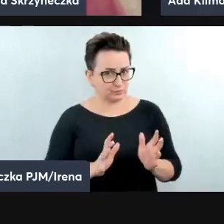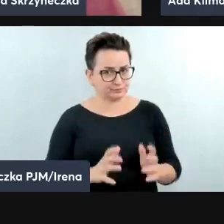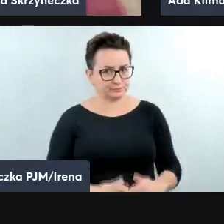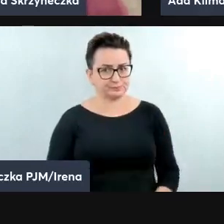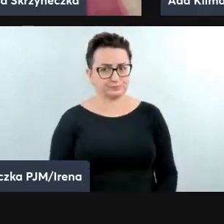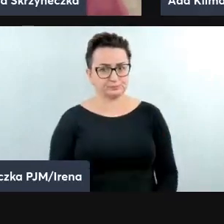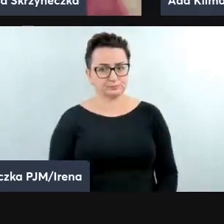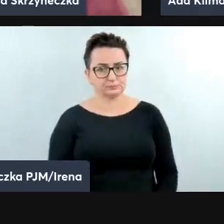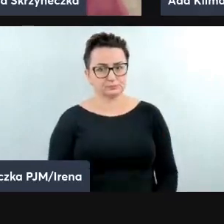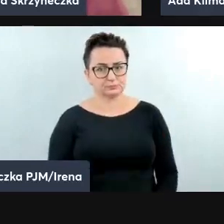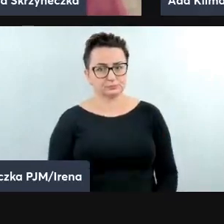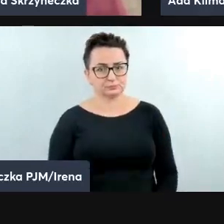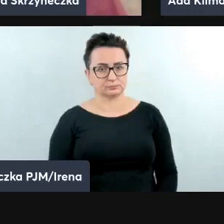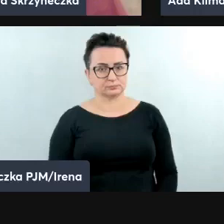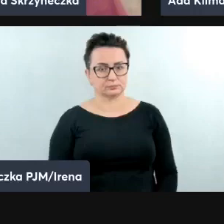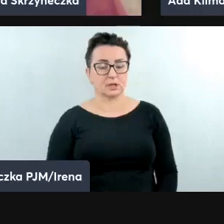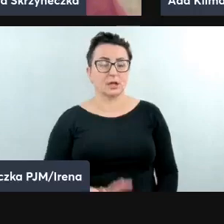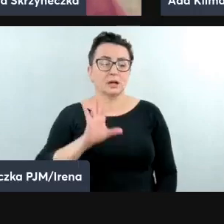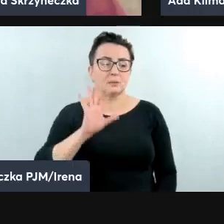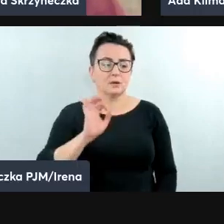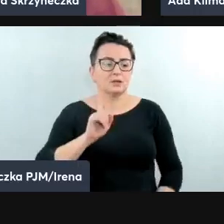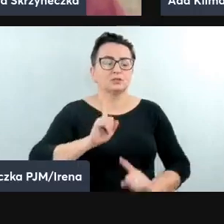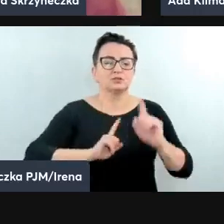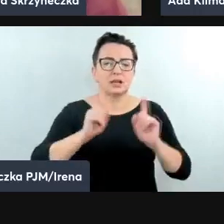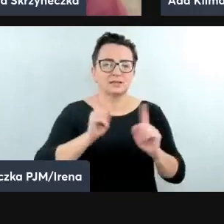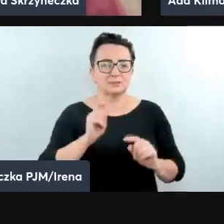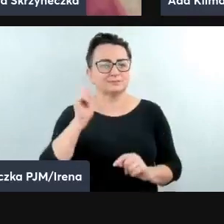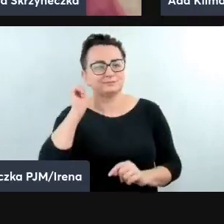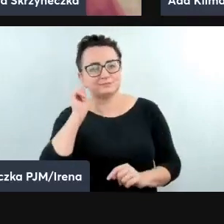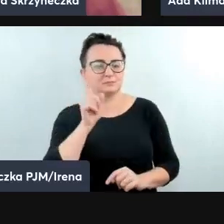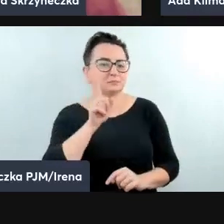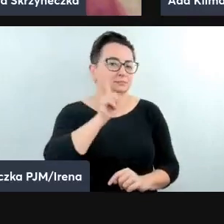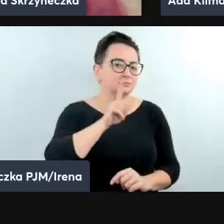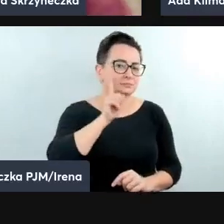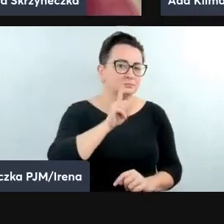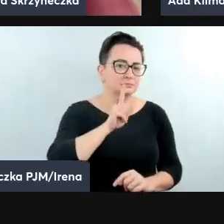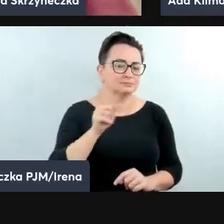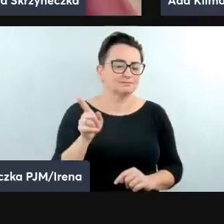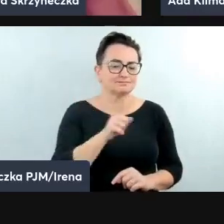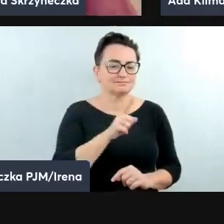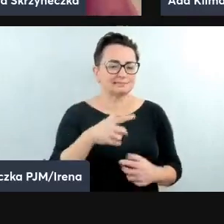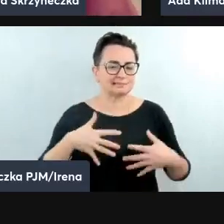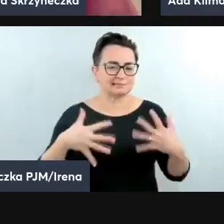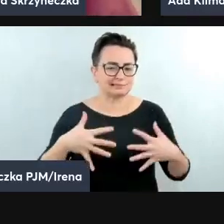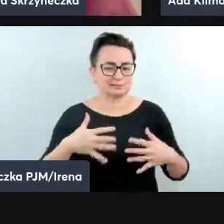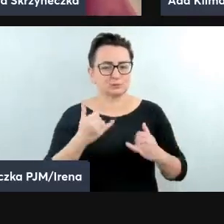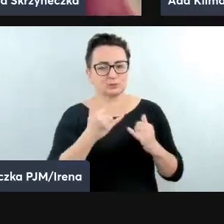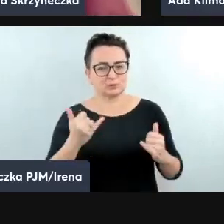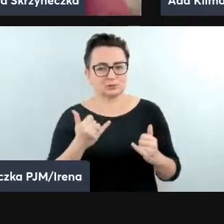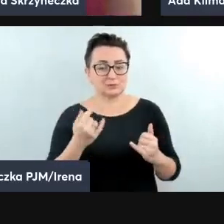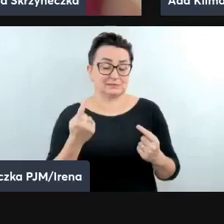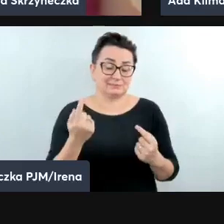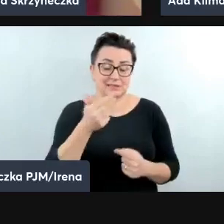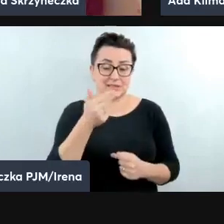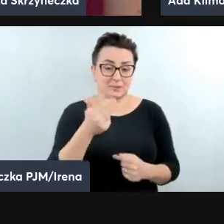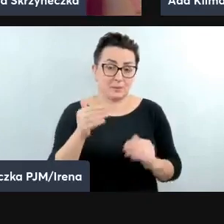między chłopcami i dziewczynkami też wydarzają się różne spięcia akurat przy takich tematach. Mogą się wydarzyć, ale nie muszą oczywiście. Czy tutaj